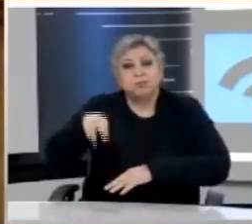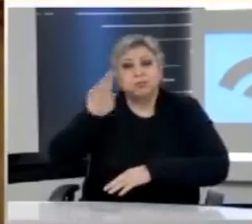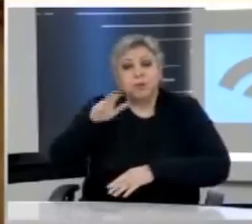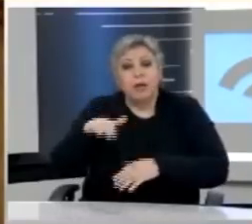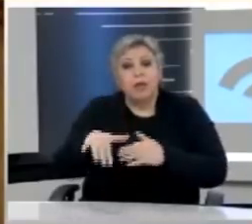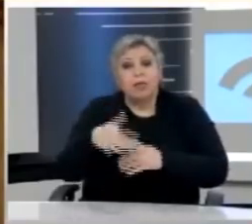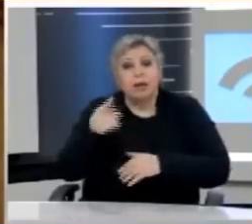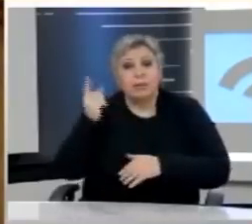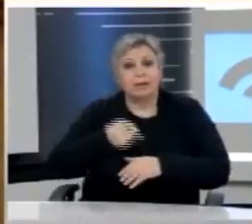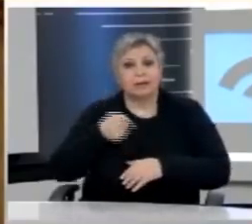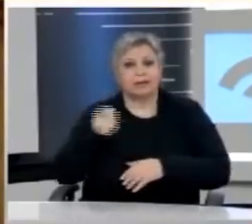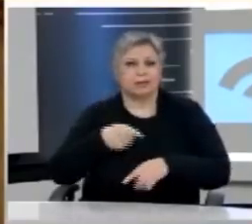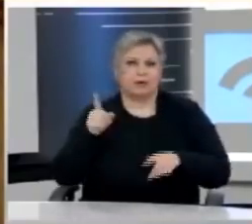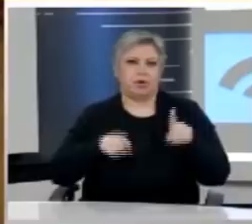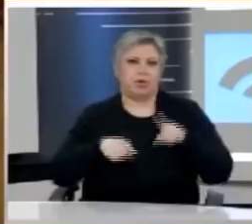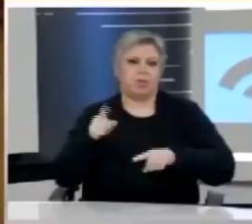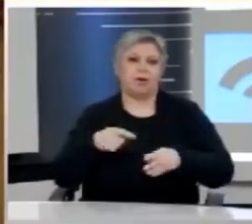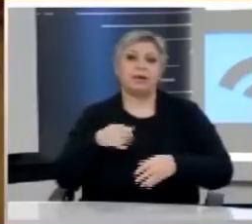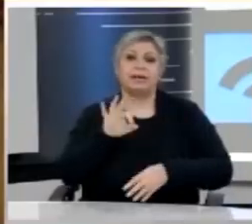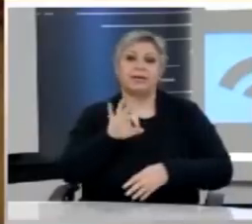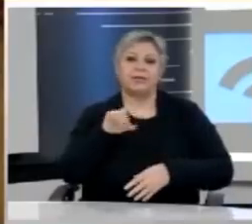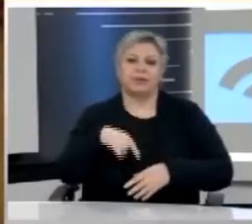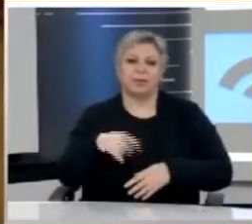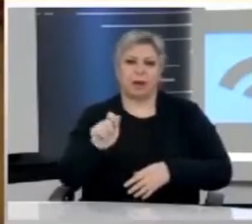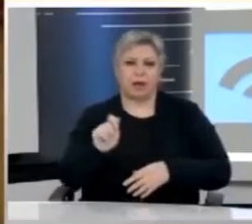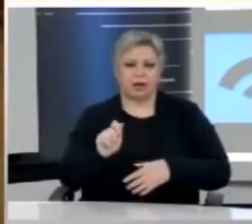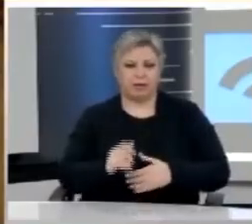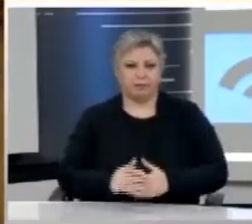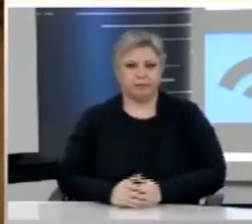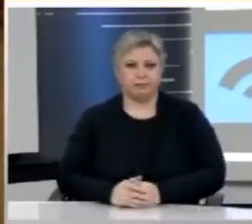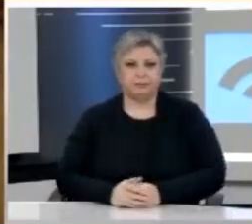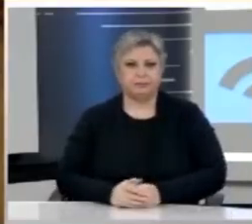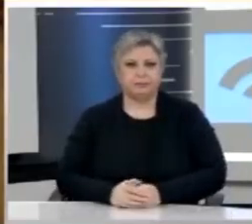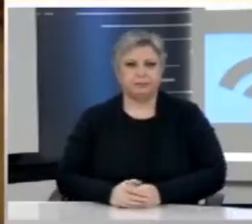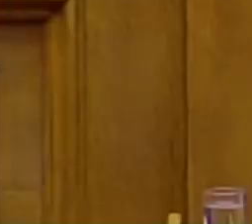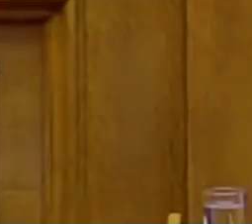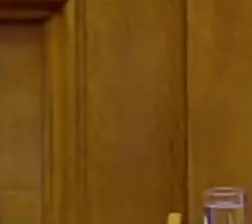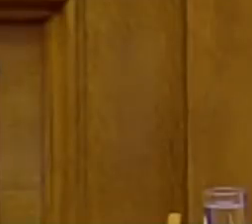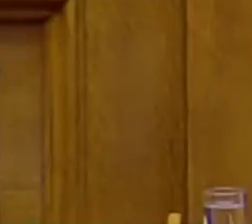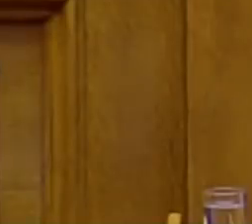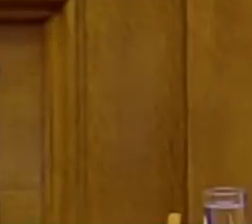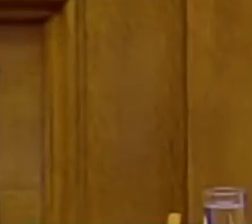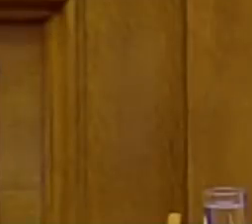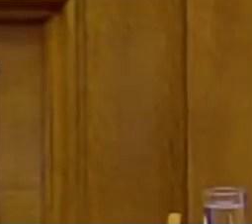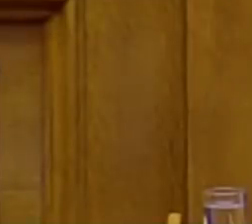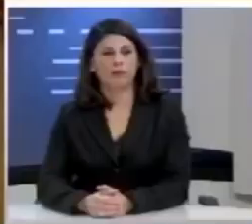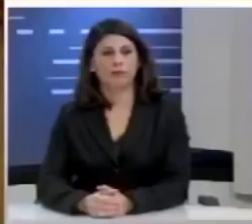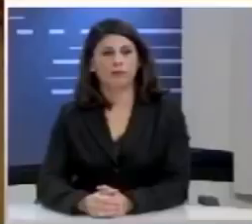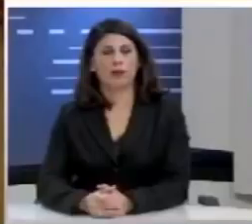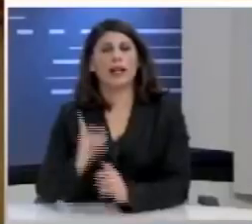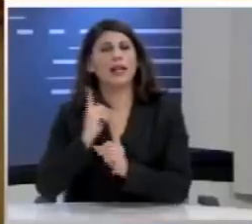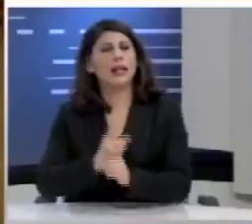νύχτα. Αυξήσατε σχεδόν κατά 1 δισεκατομμύριο ευρώ την ειδική εισφορά αλληλεγγύης